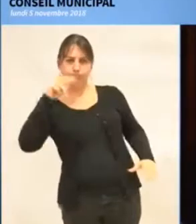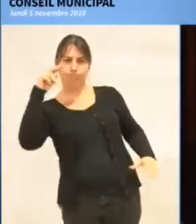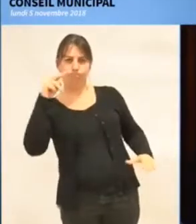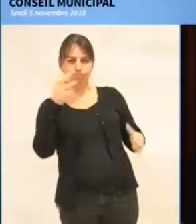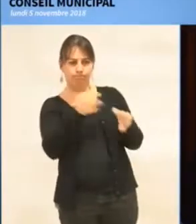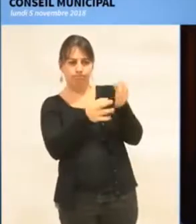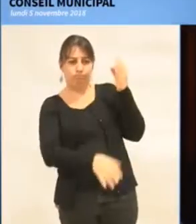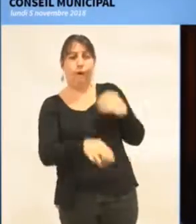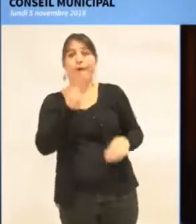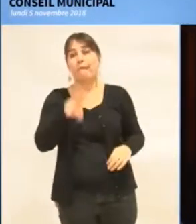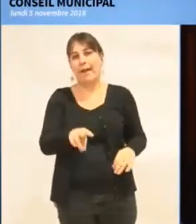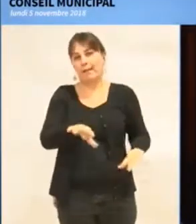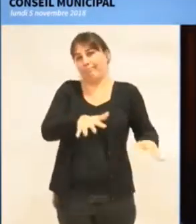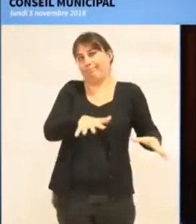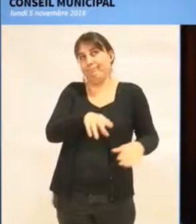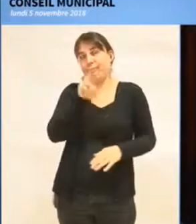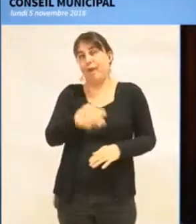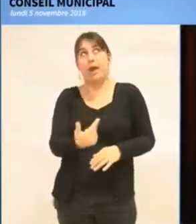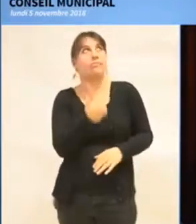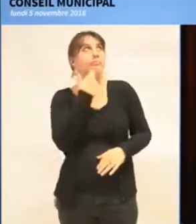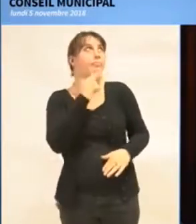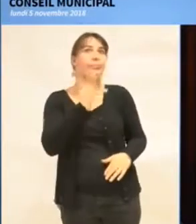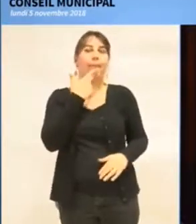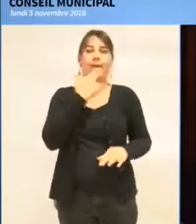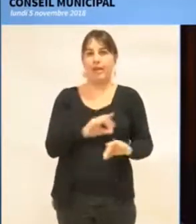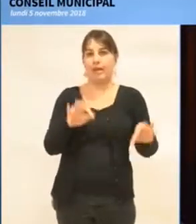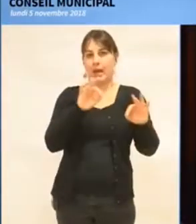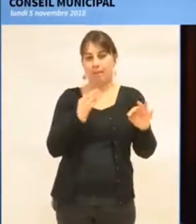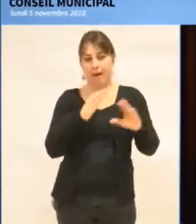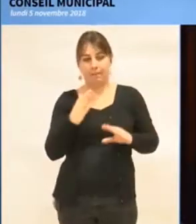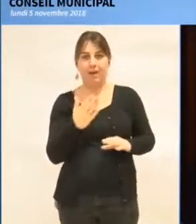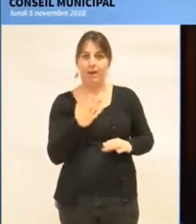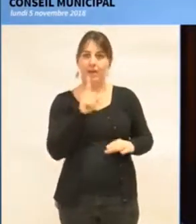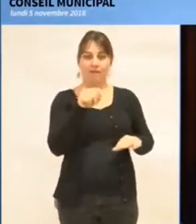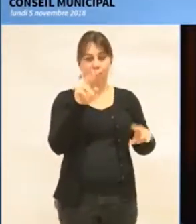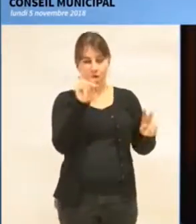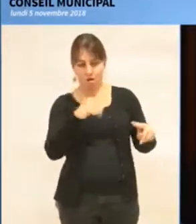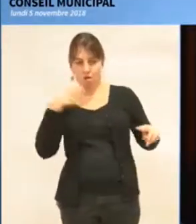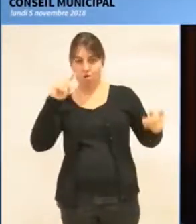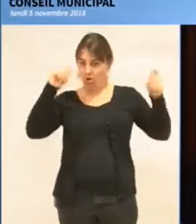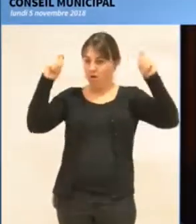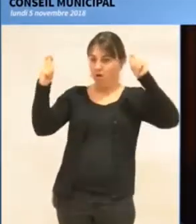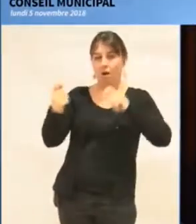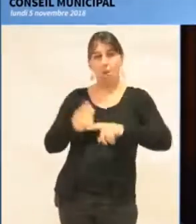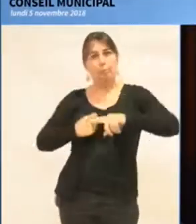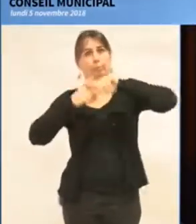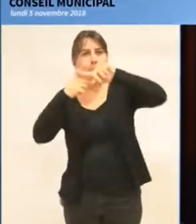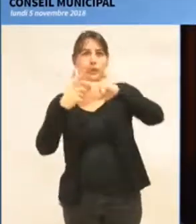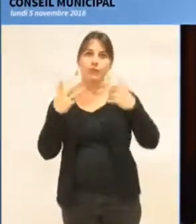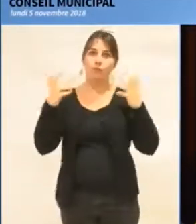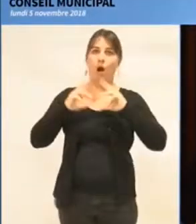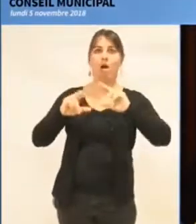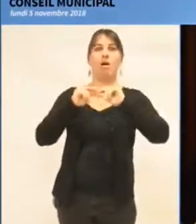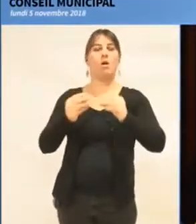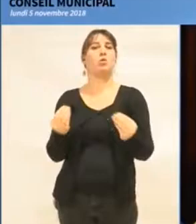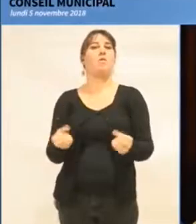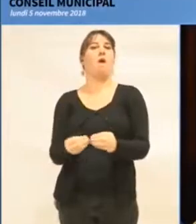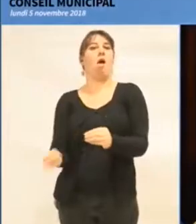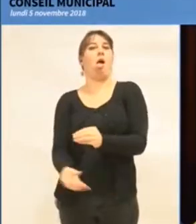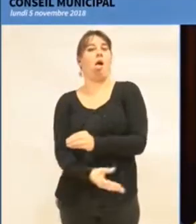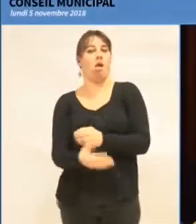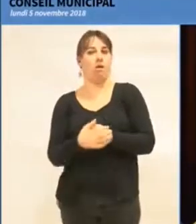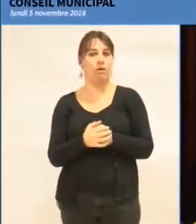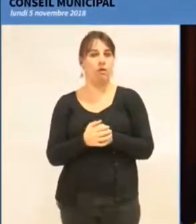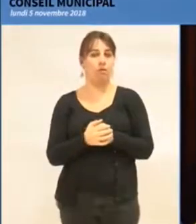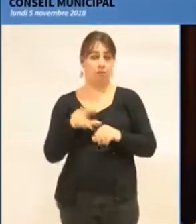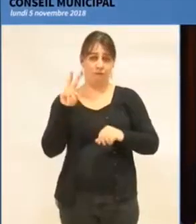pas excellente, mais aussi ce qui va mieux. Et il y a au moins une chose que nous pouvons dire, c'est que même si notre société connaît un moment